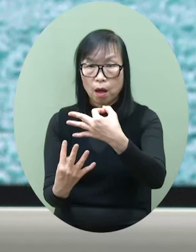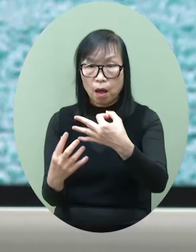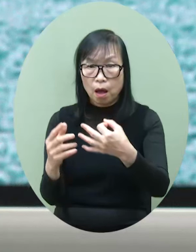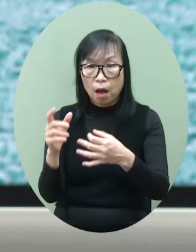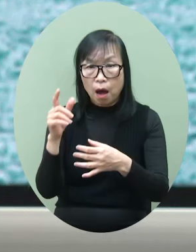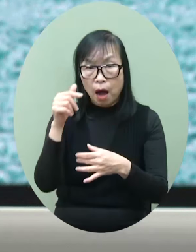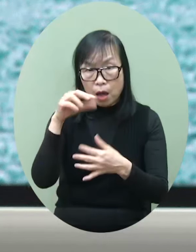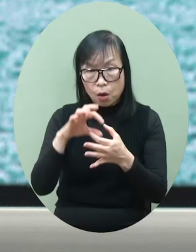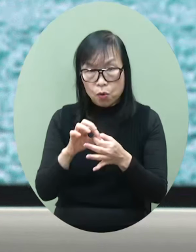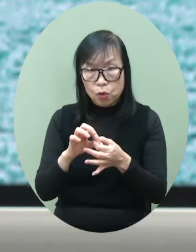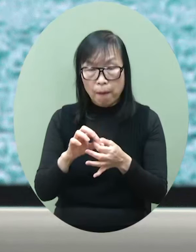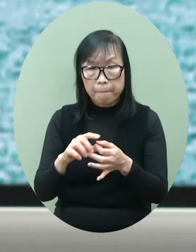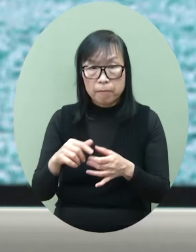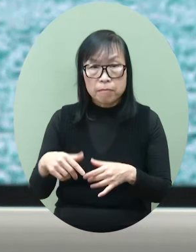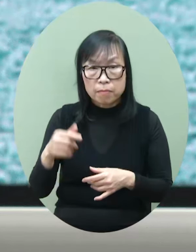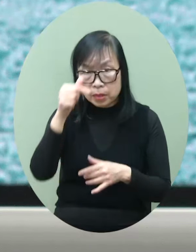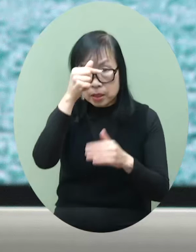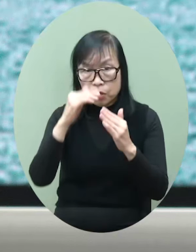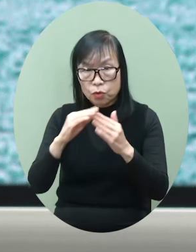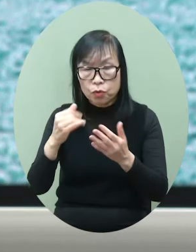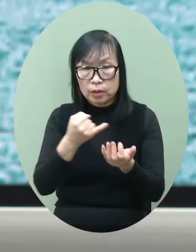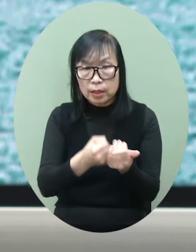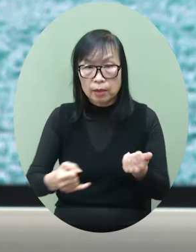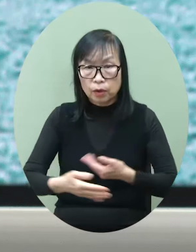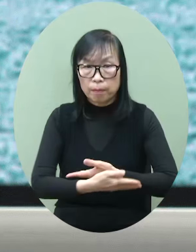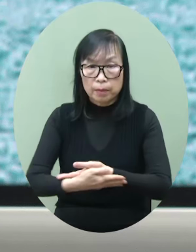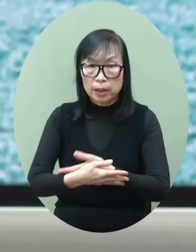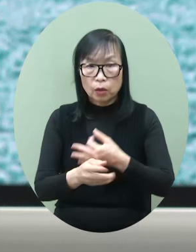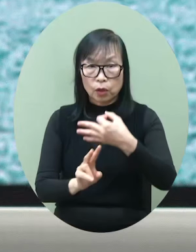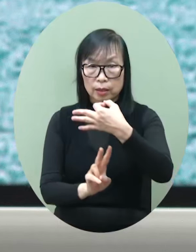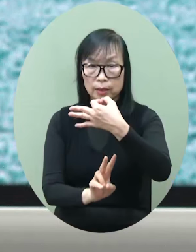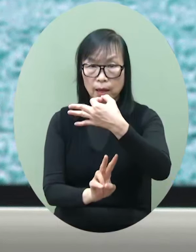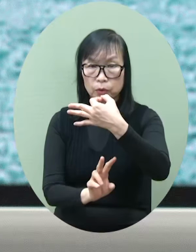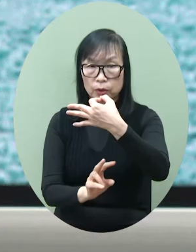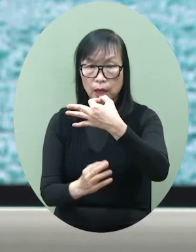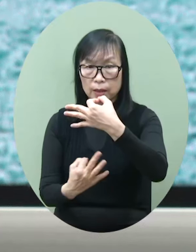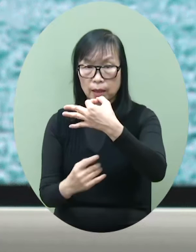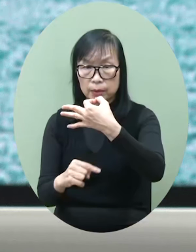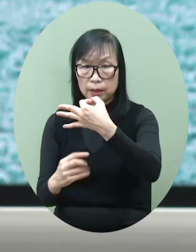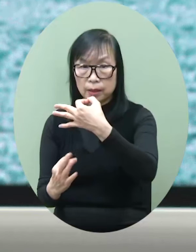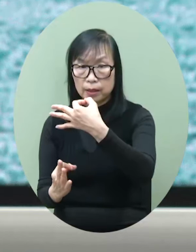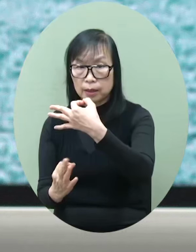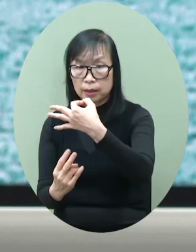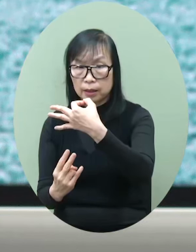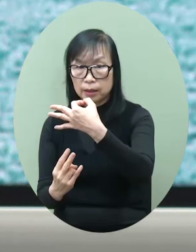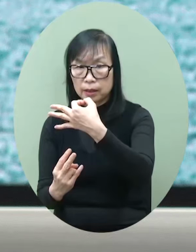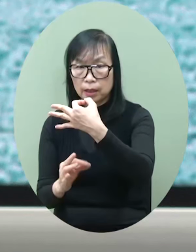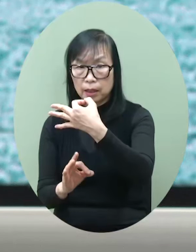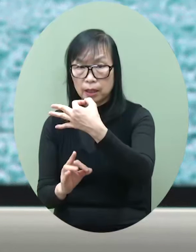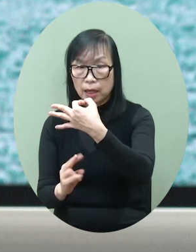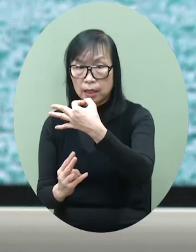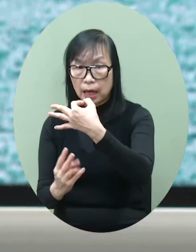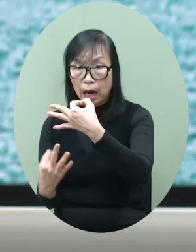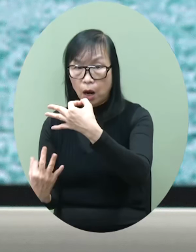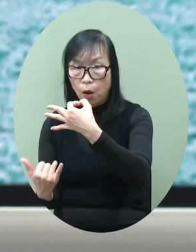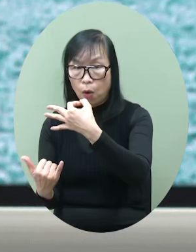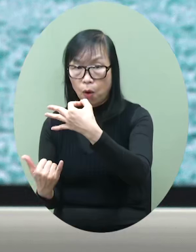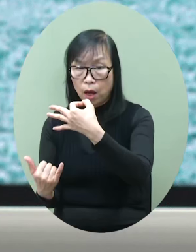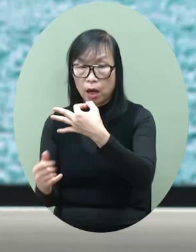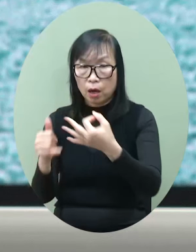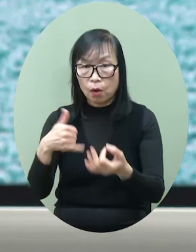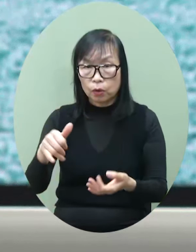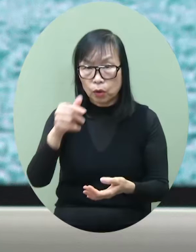生了一個寶寶所以她在3月23至26日之間都有去過聯合醫院但是都是在